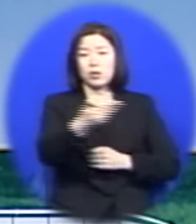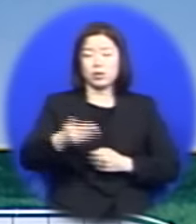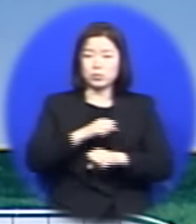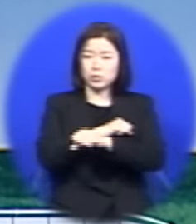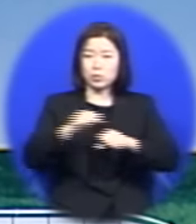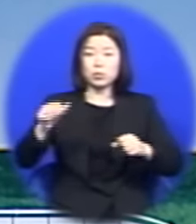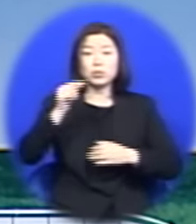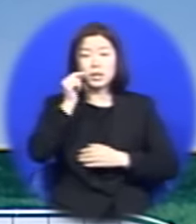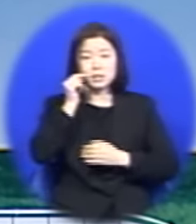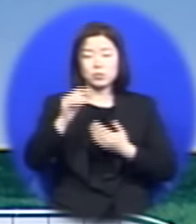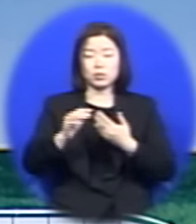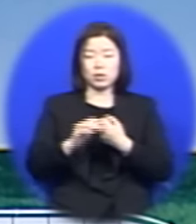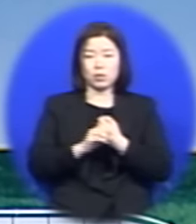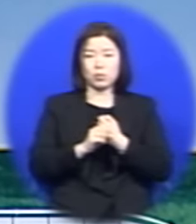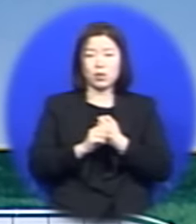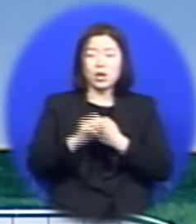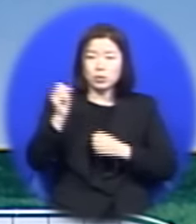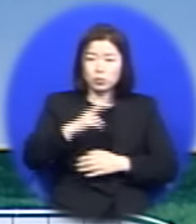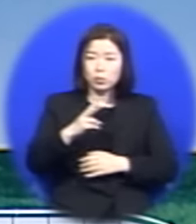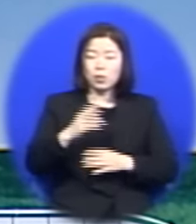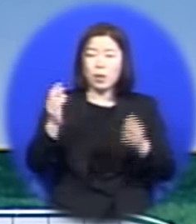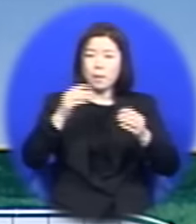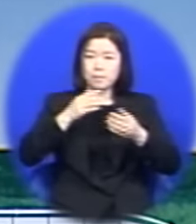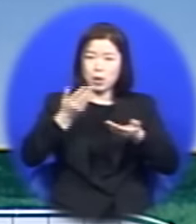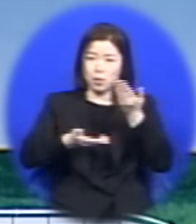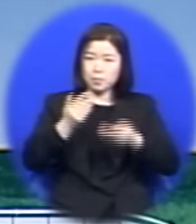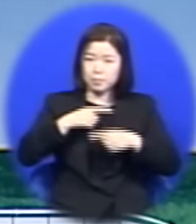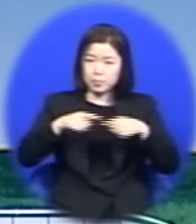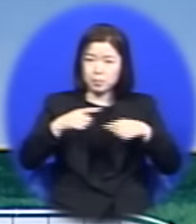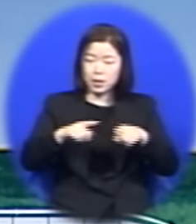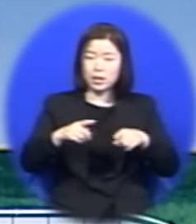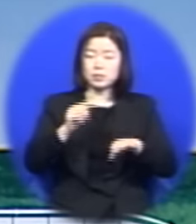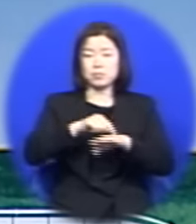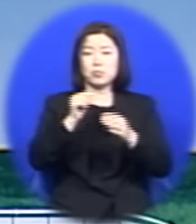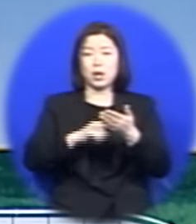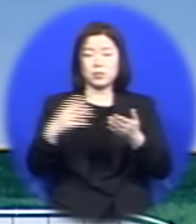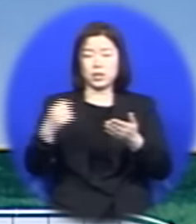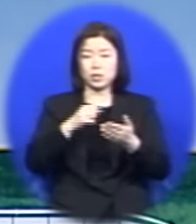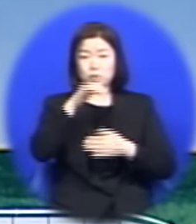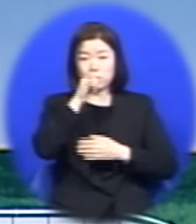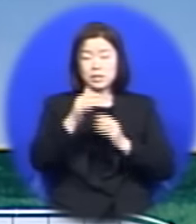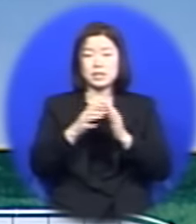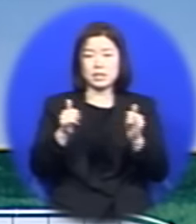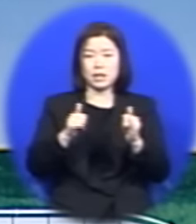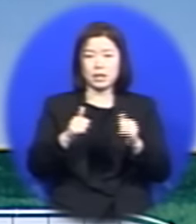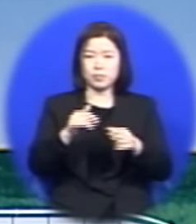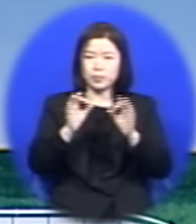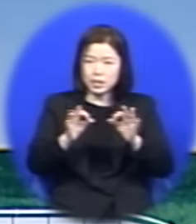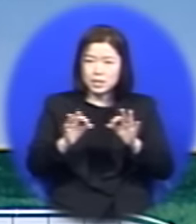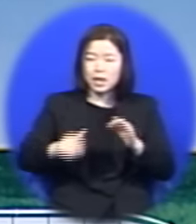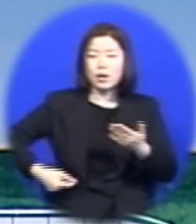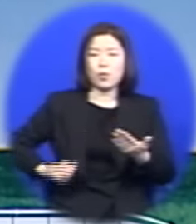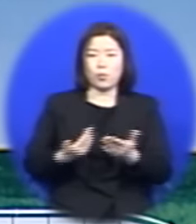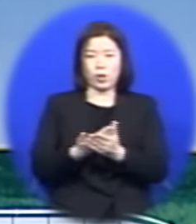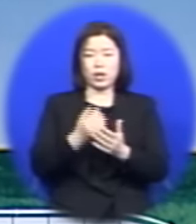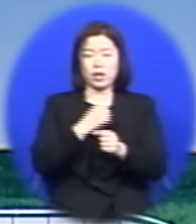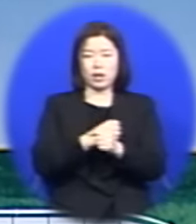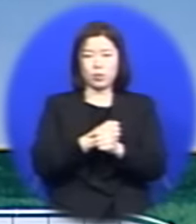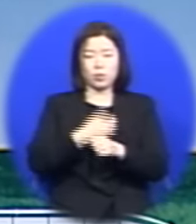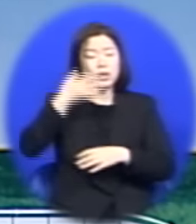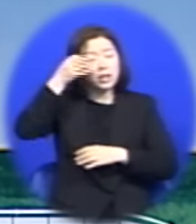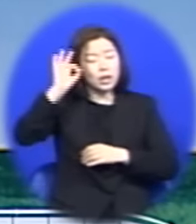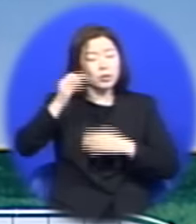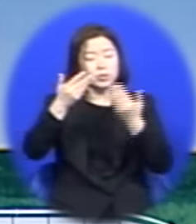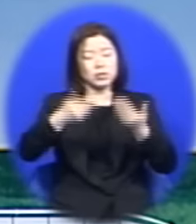용서하지 못하고 비판하는 마음을 가지고 있는 사람, 이제 회개하고 깨우쳐